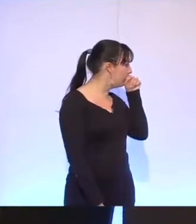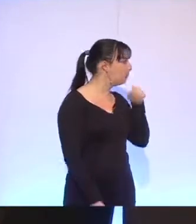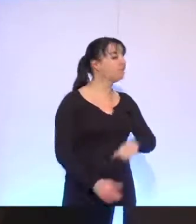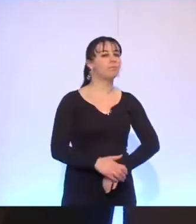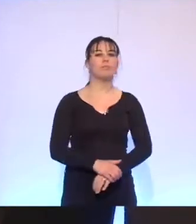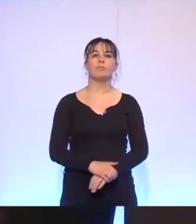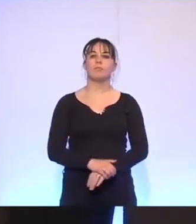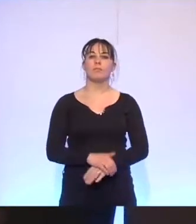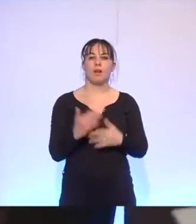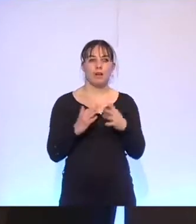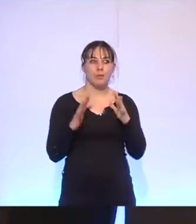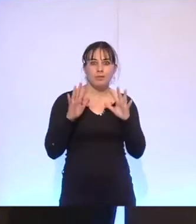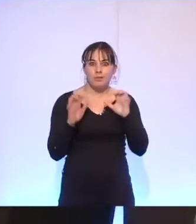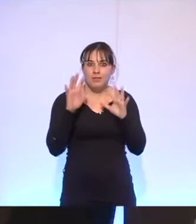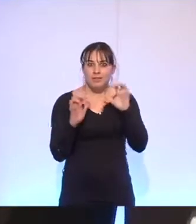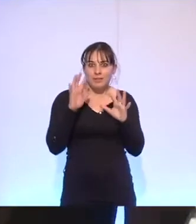Donc après ce suspense